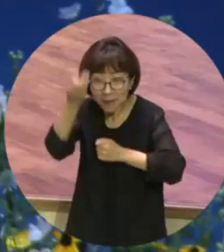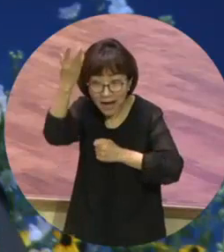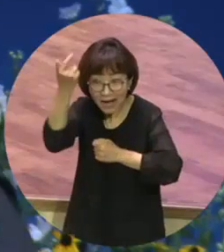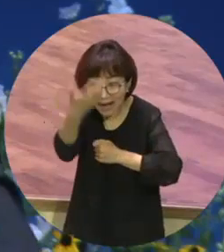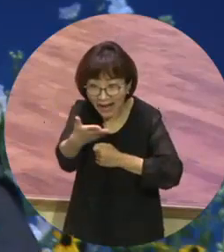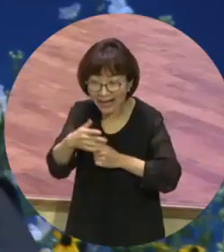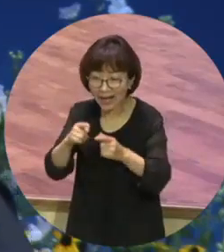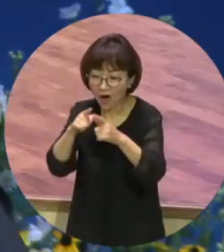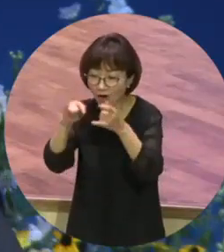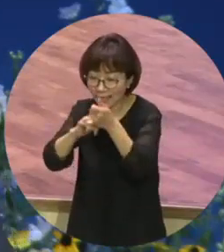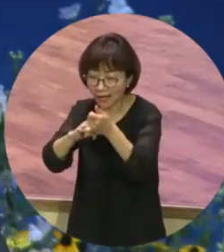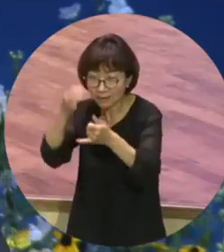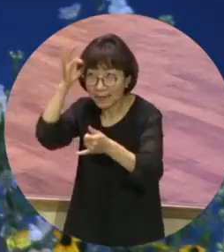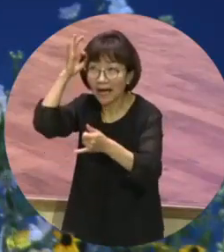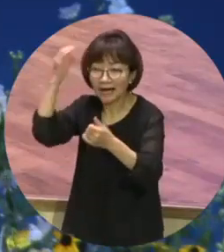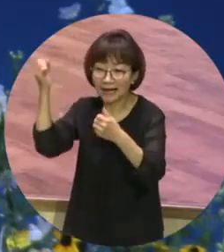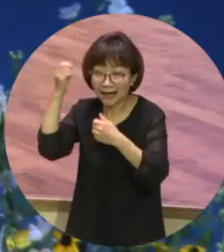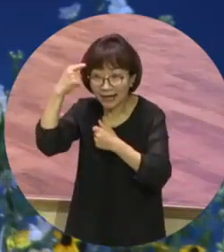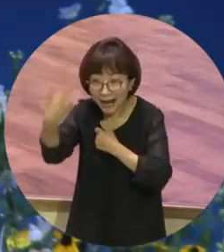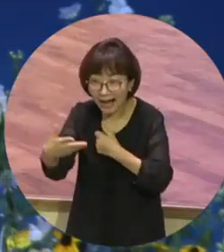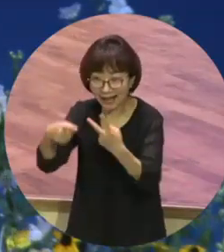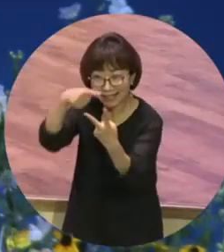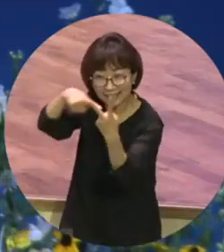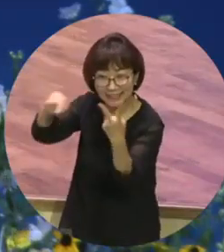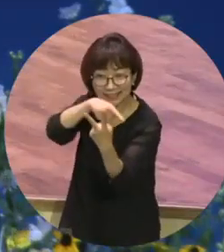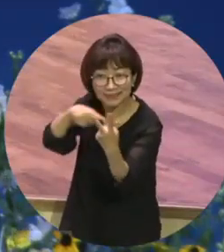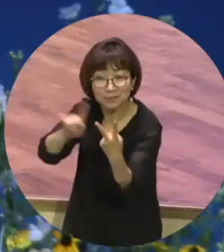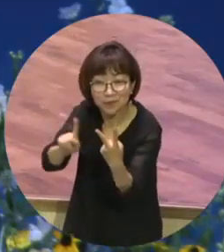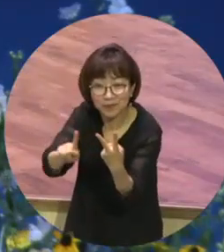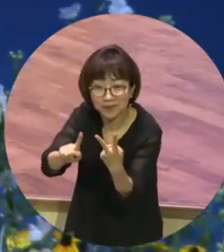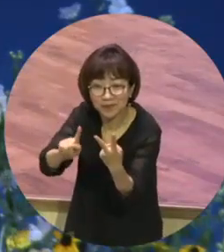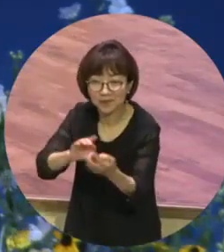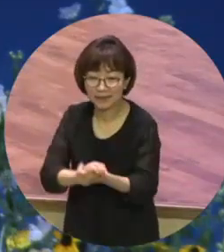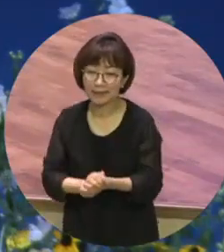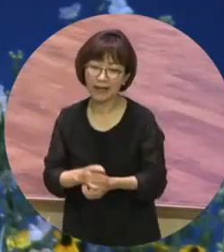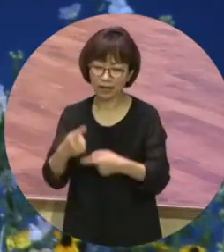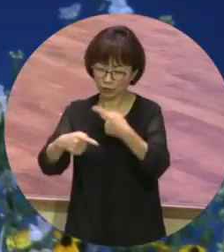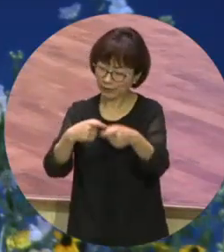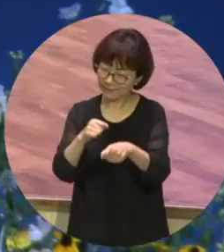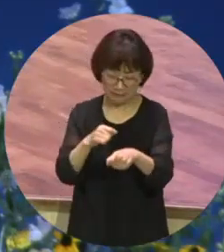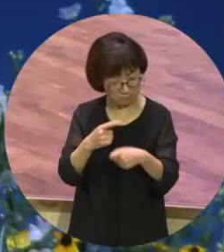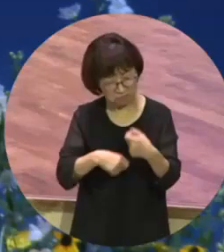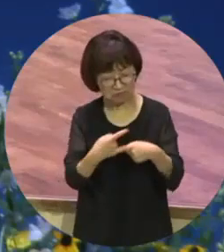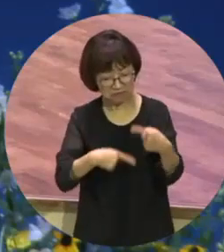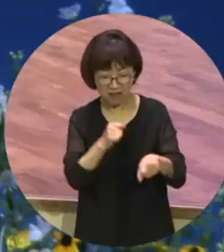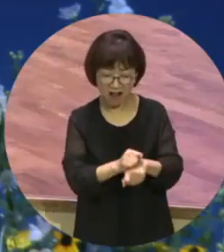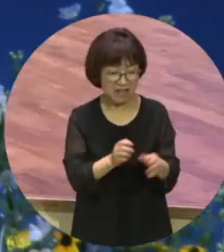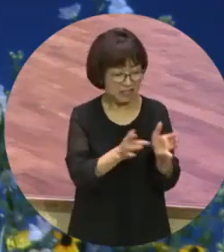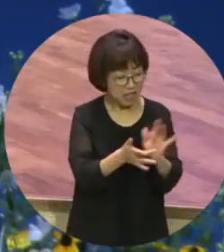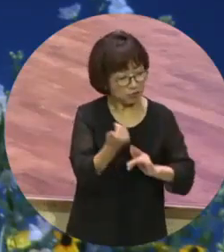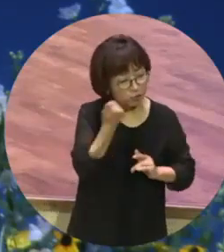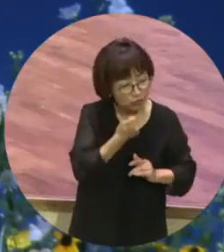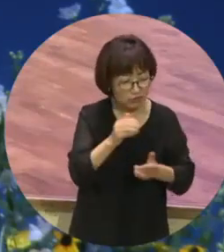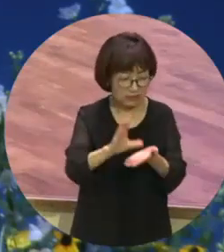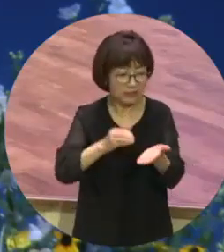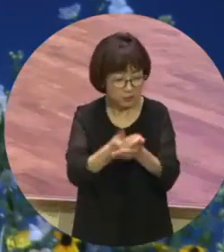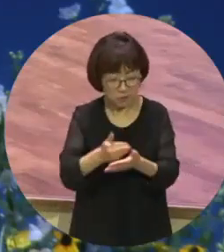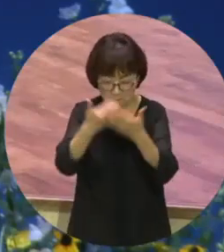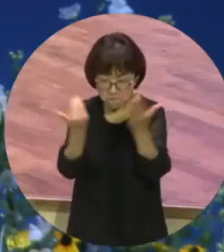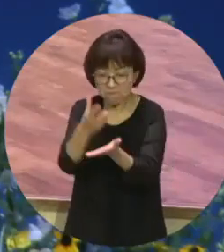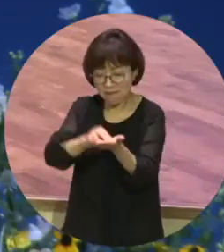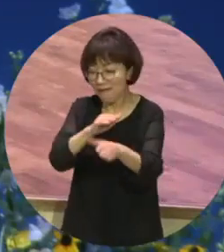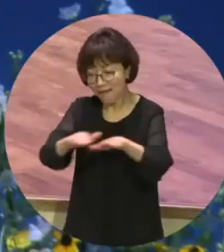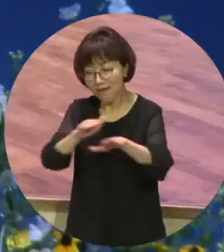입으로는 예수가 그리스도 모든 문제 해결자라고 고백하면서 막상 경제 문제 생기면 막상 어려운 문제 생기면